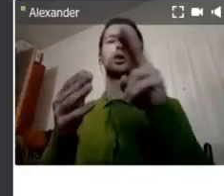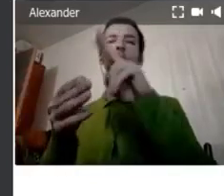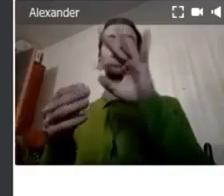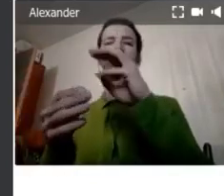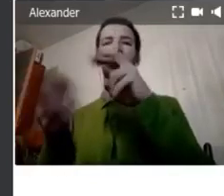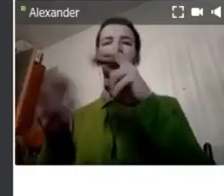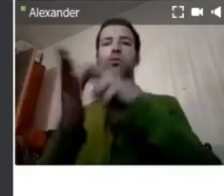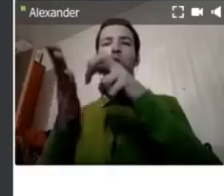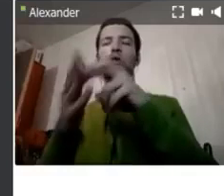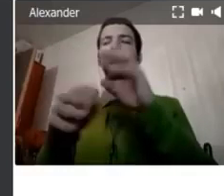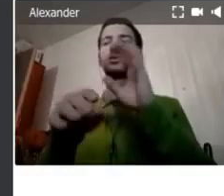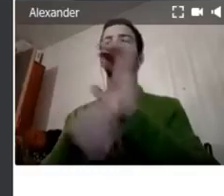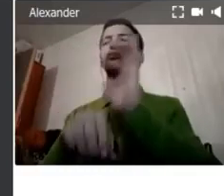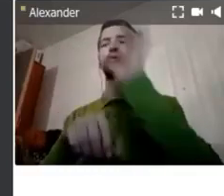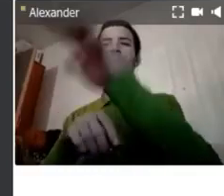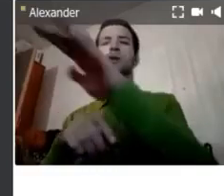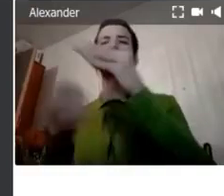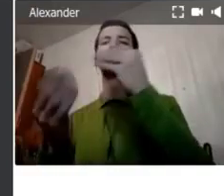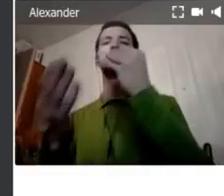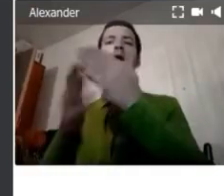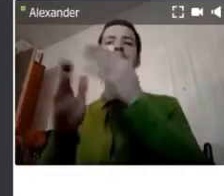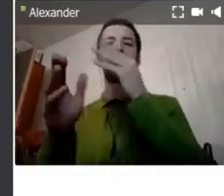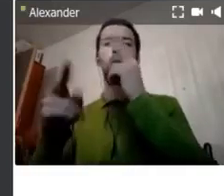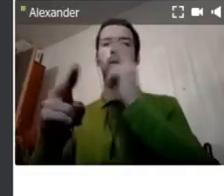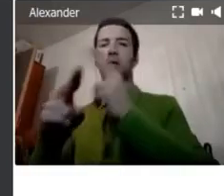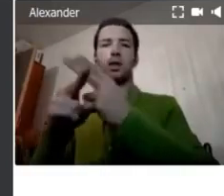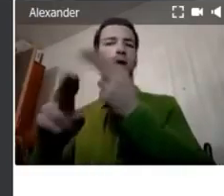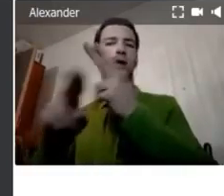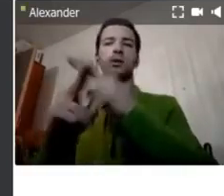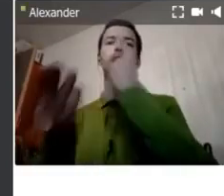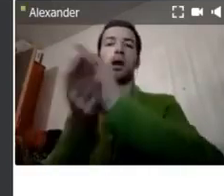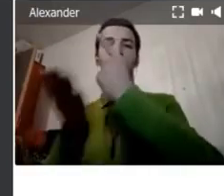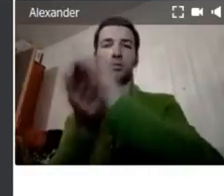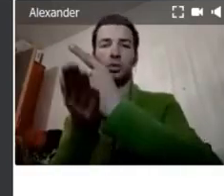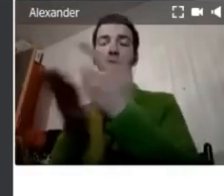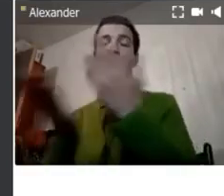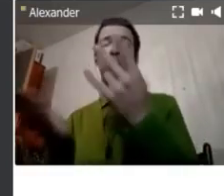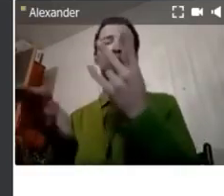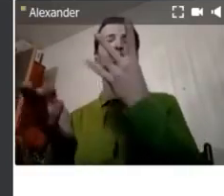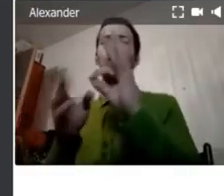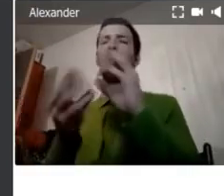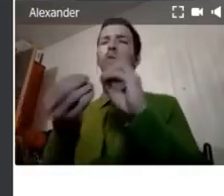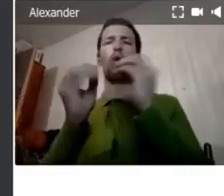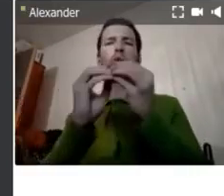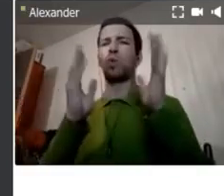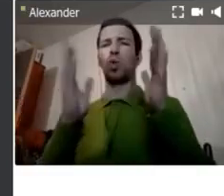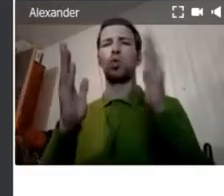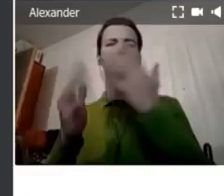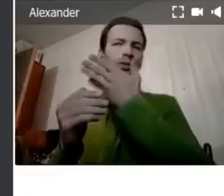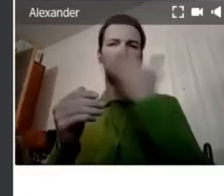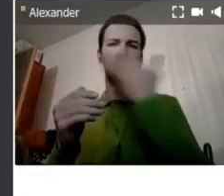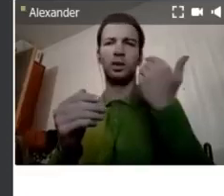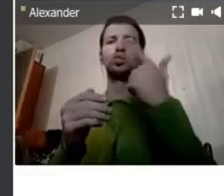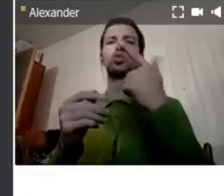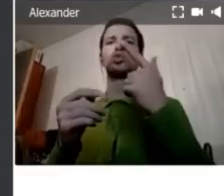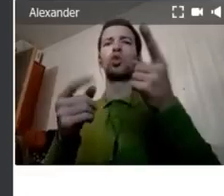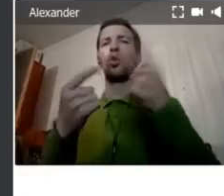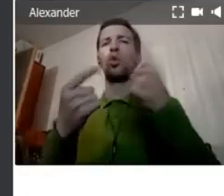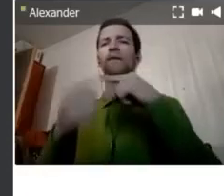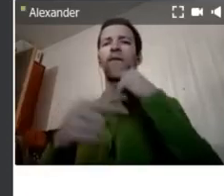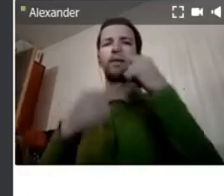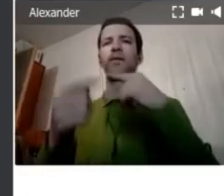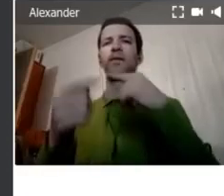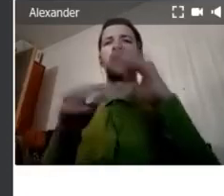в Турции у нас будет событие, любой клиент может приехать как на конференцию, забрать слиток, также может приехать